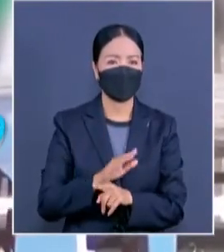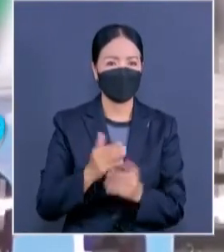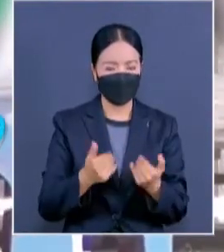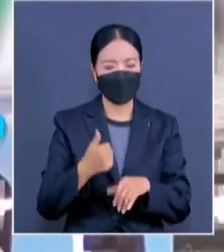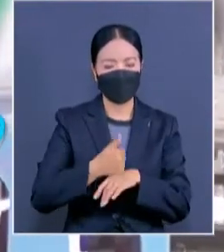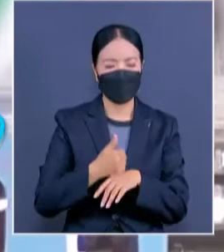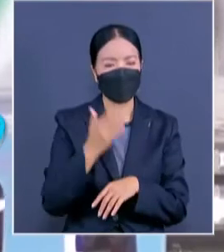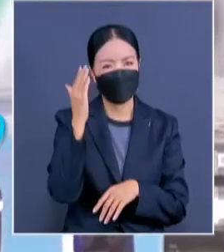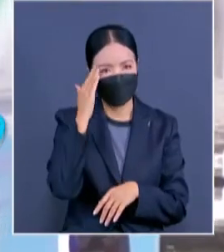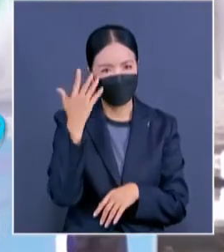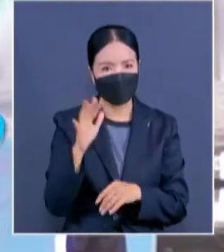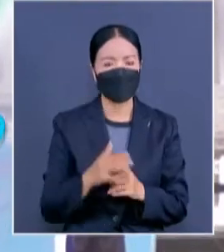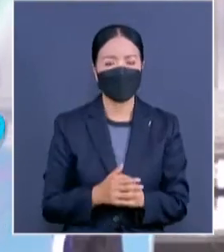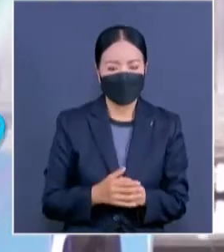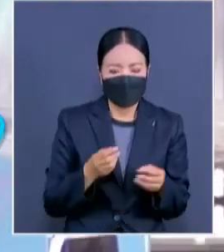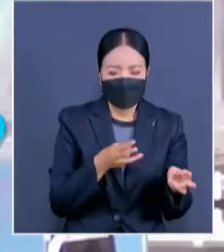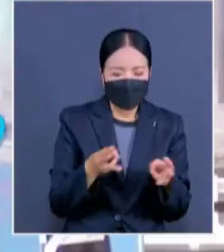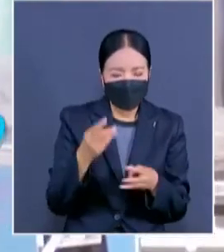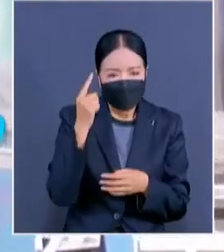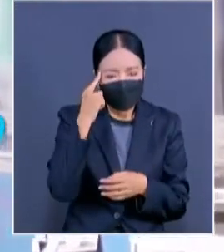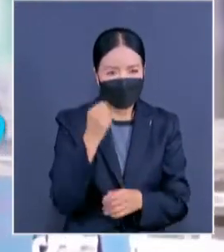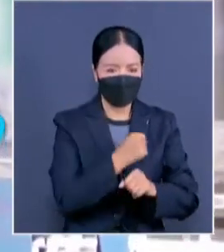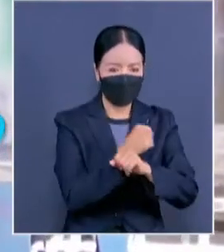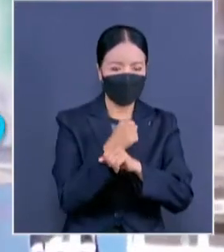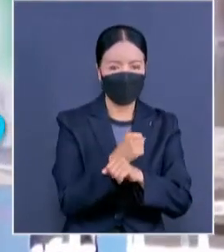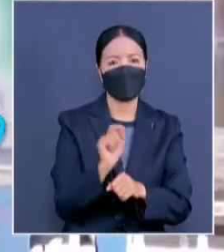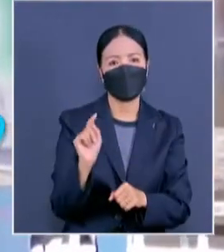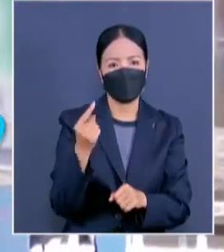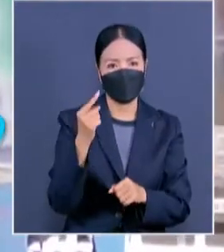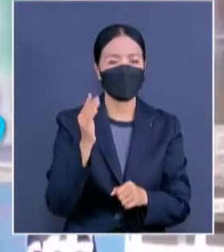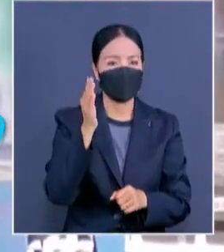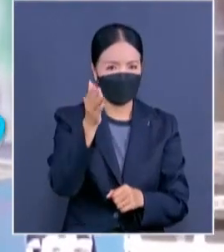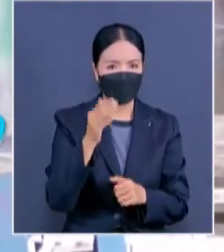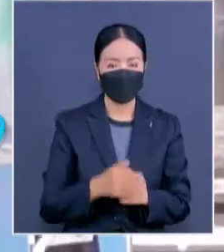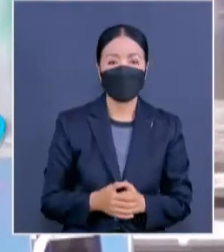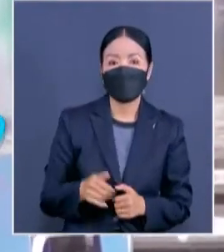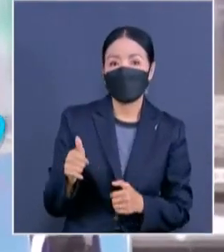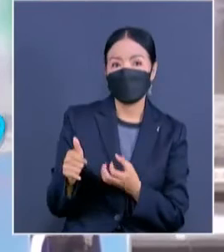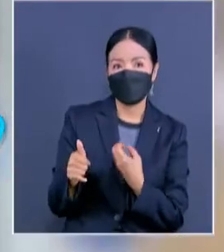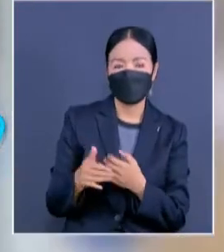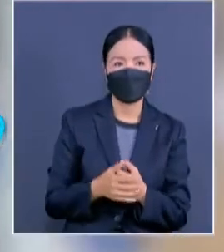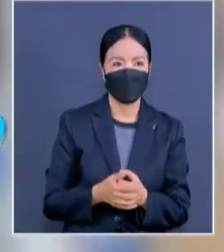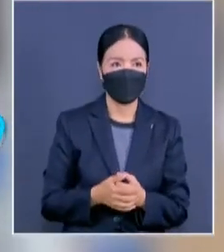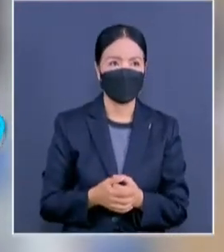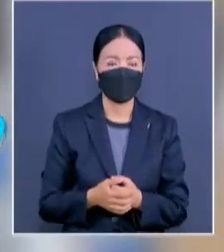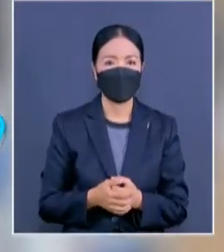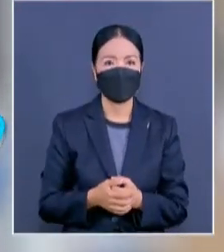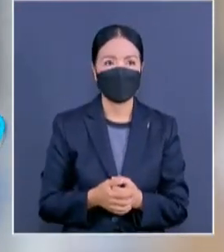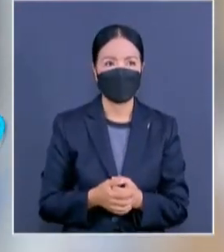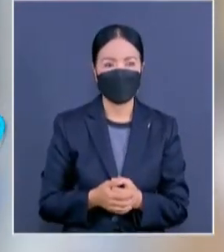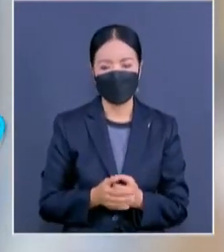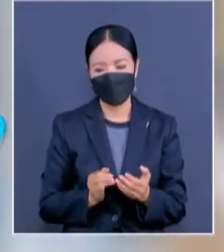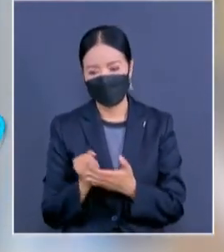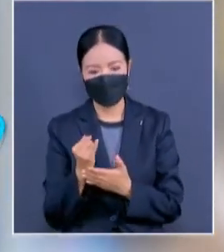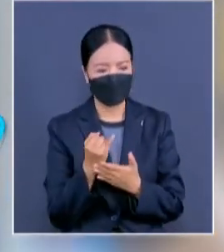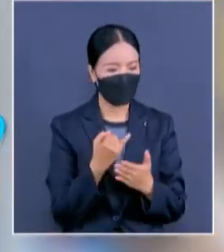งานนี้แล้วครับและจะหามาตรการป้องกันไม่ให้เกิดเรื่องแบบนี้ขึ้นมาอีกแต่ก็ท่านก็บอกนะครับบอกว่ายังไม่ระบุว่าฝ่ายไหนถูกฝ่าย